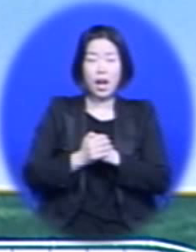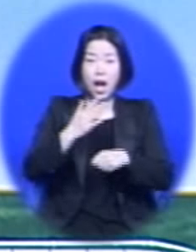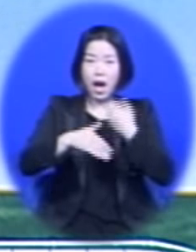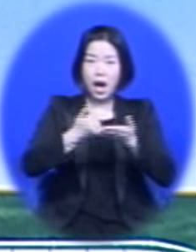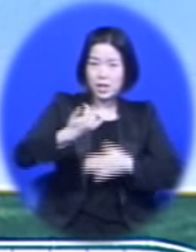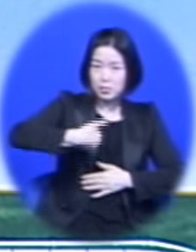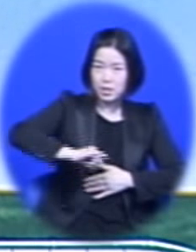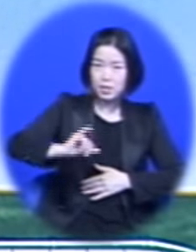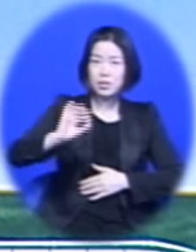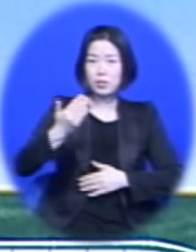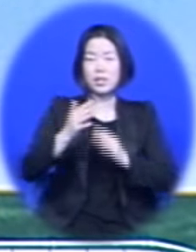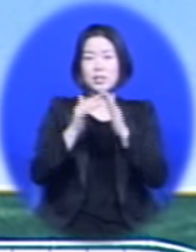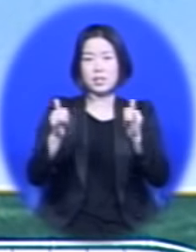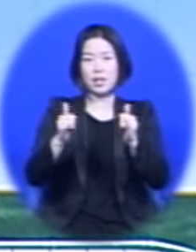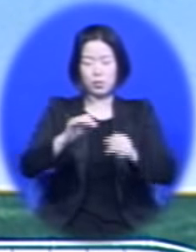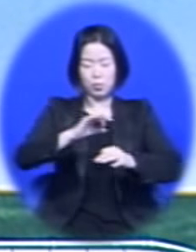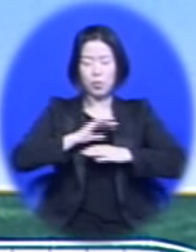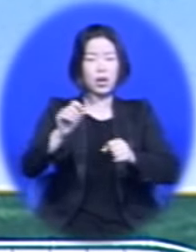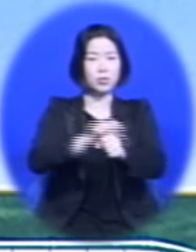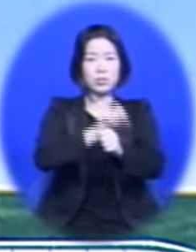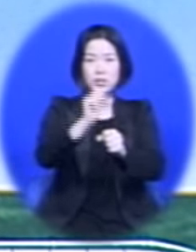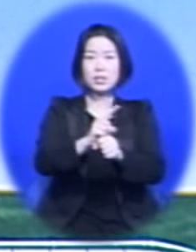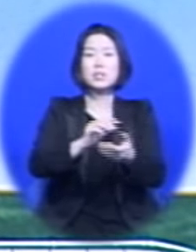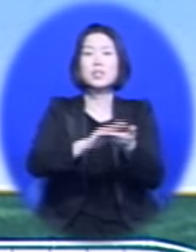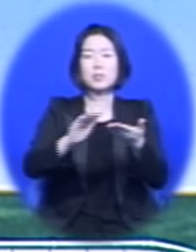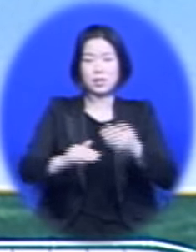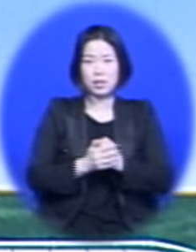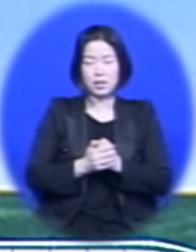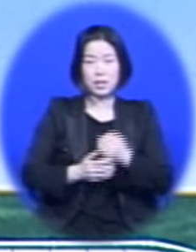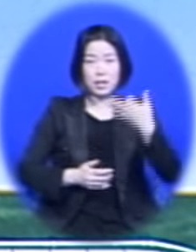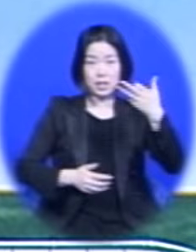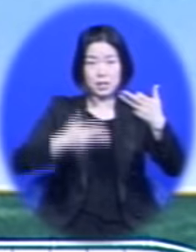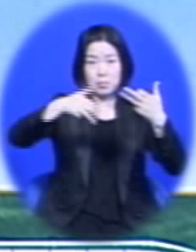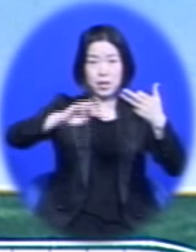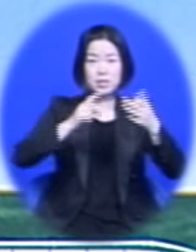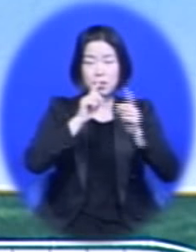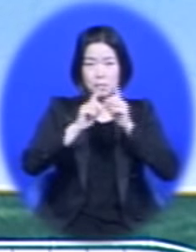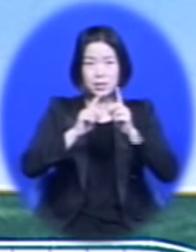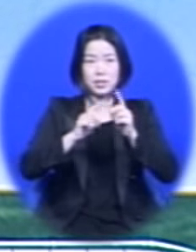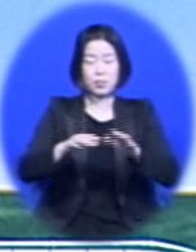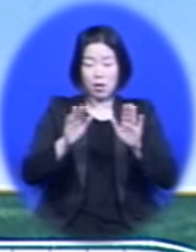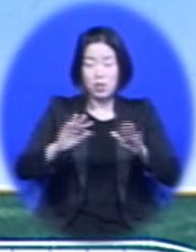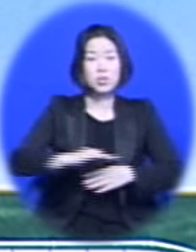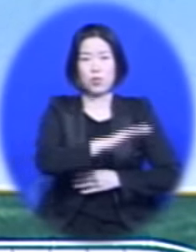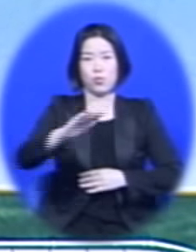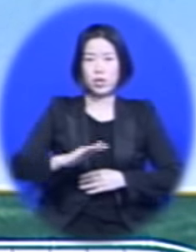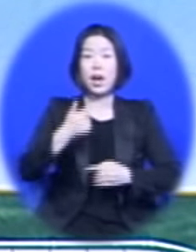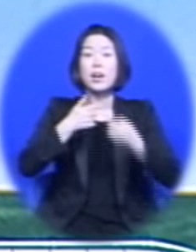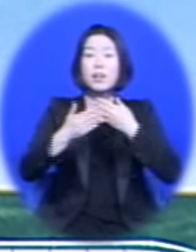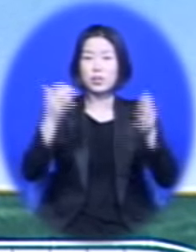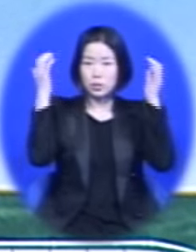하나님의 자녀된 자의 놀라운 특징입니다. 18절 말씀에 현재 우리가 겪는